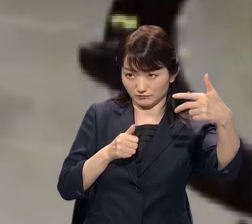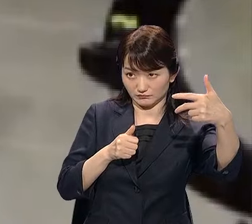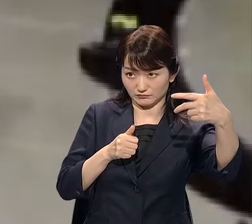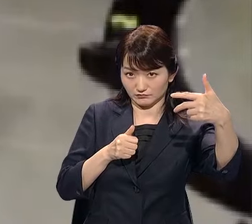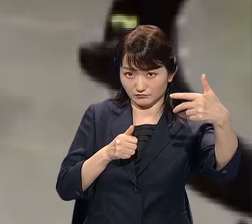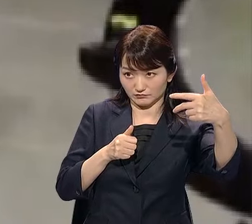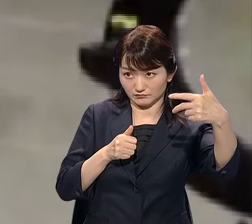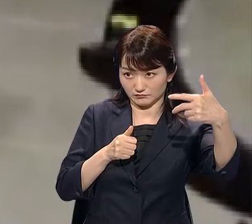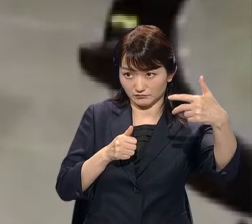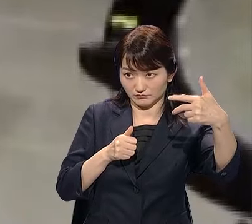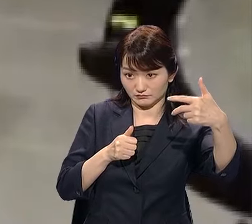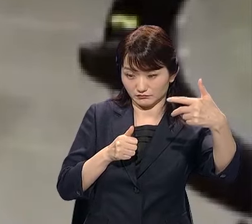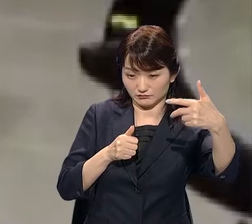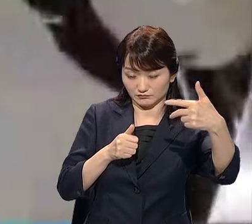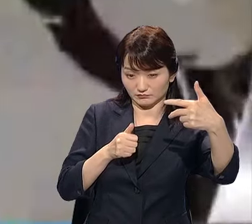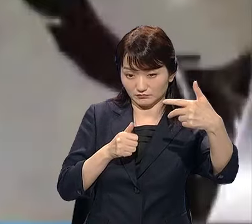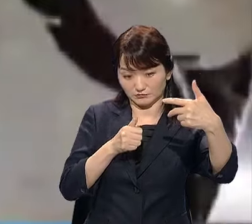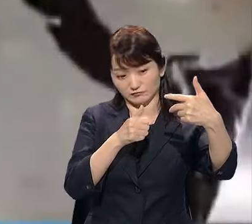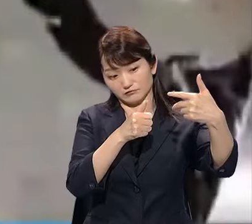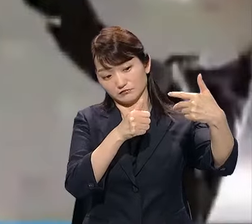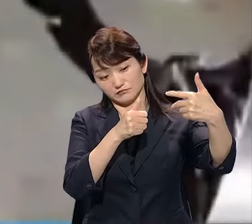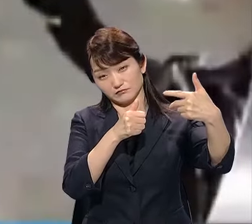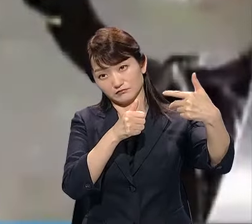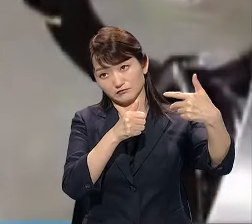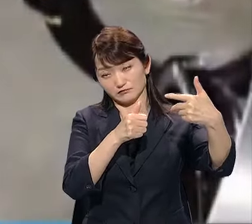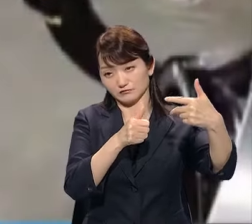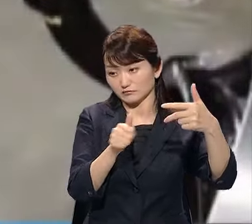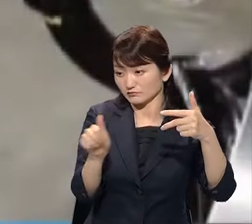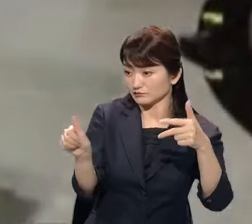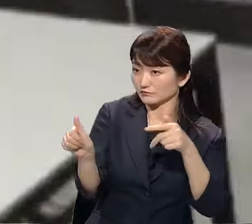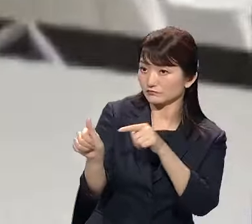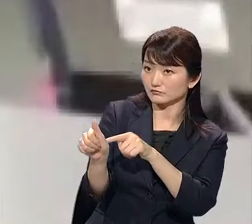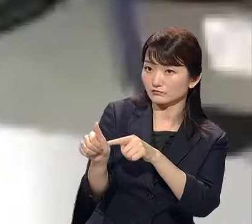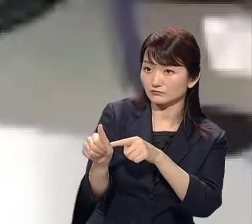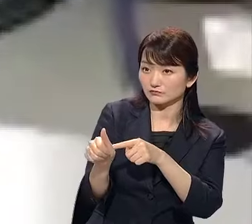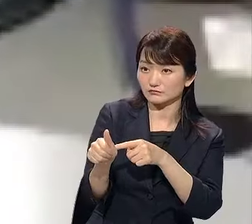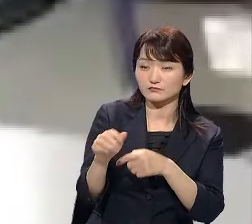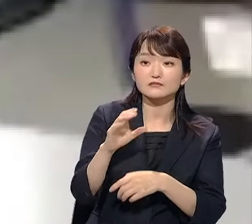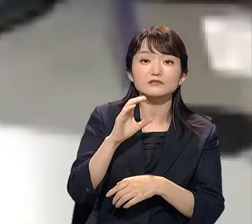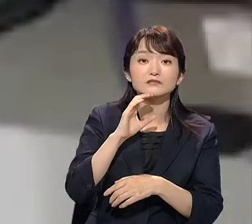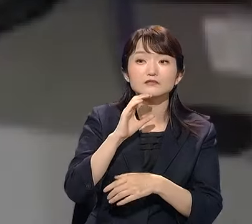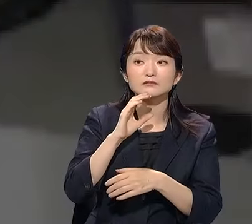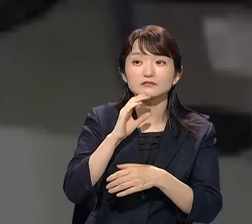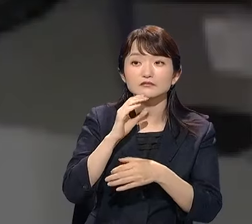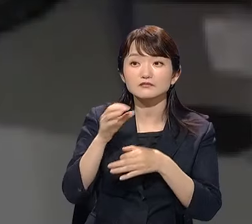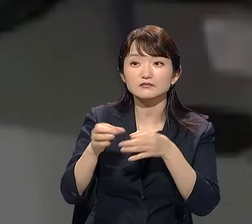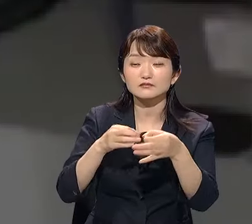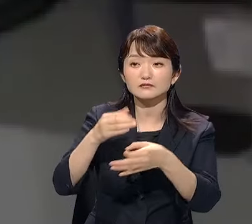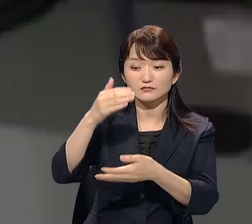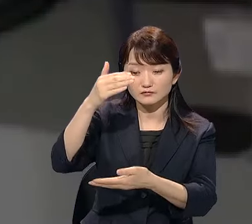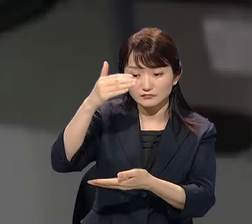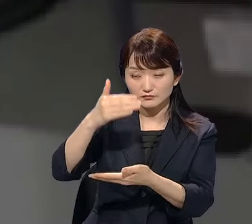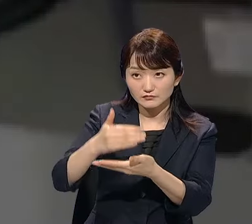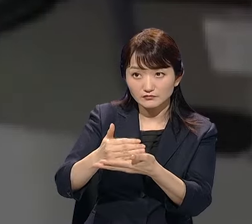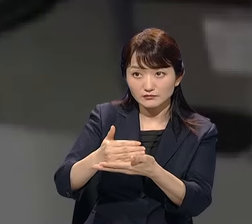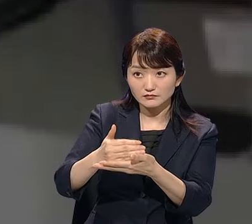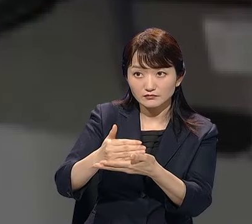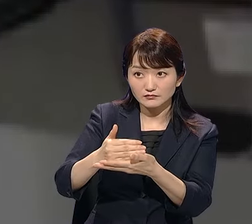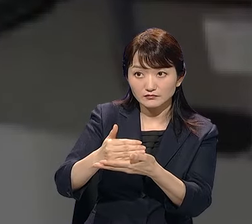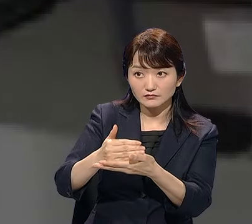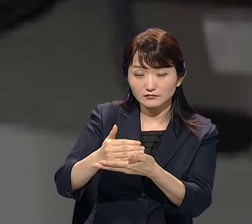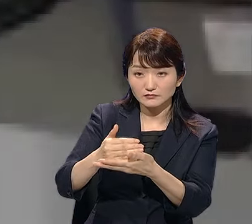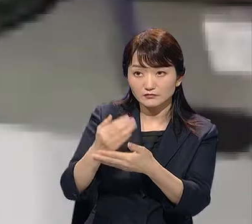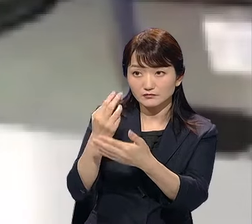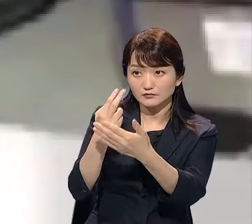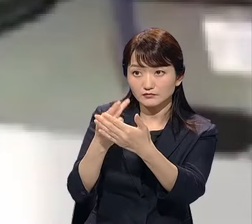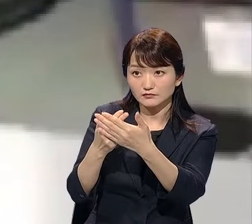정면샷을 빵! 나 오늘 좀 멋있는데. 자, 뒤돌아선요. 문 닫힌 카페 블라인드를 슬쩍 상태를